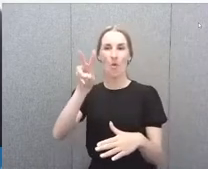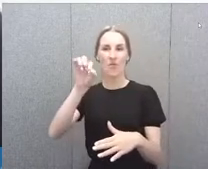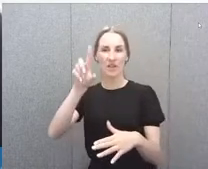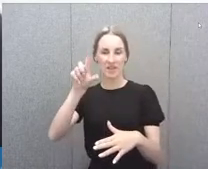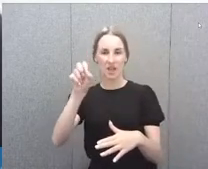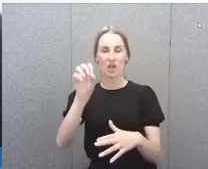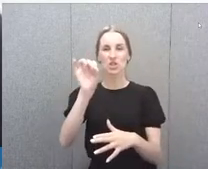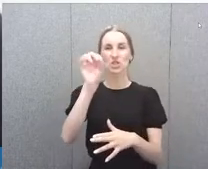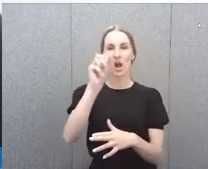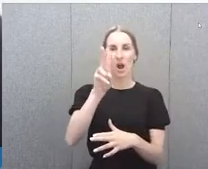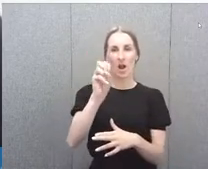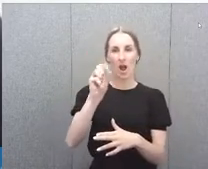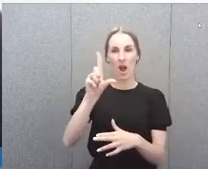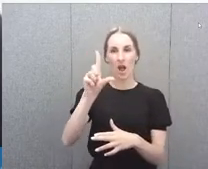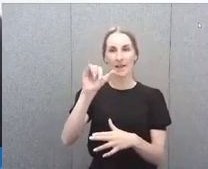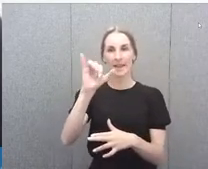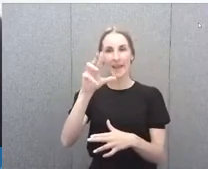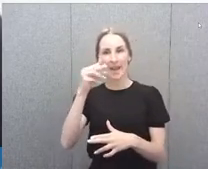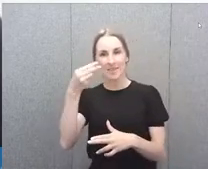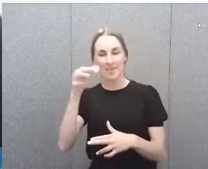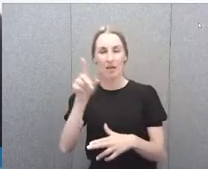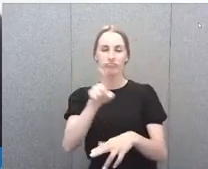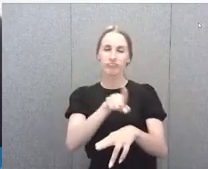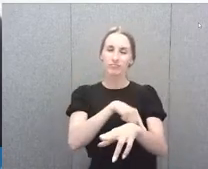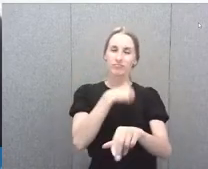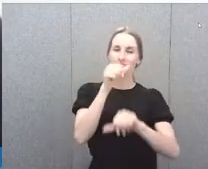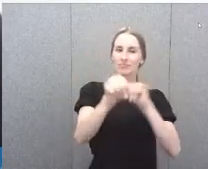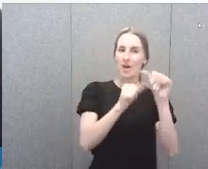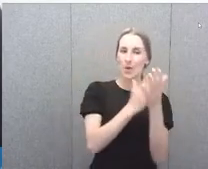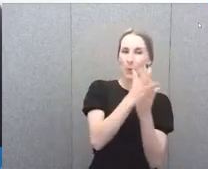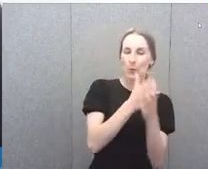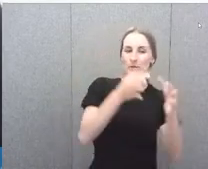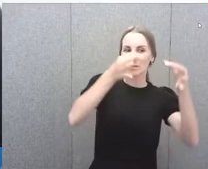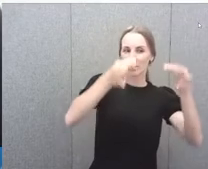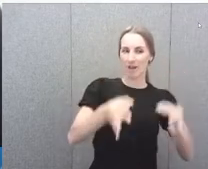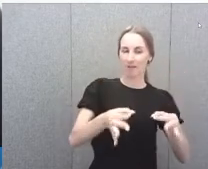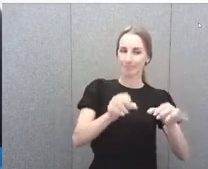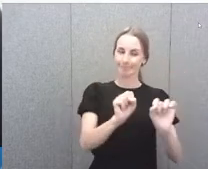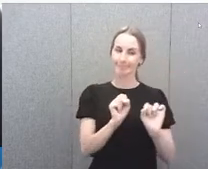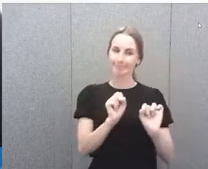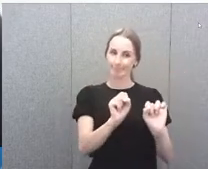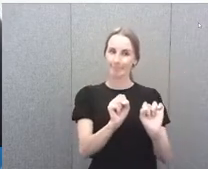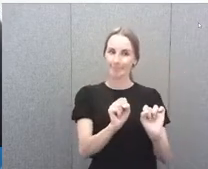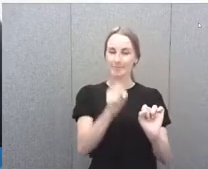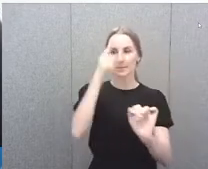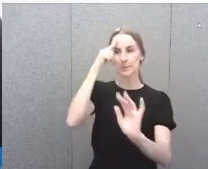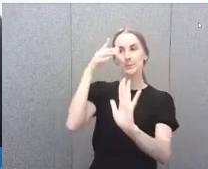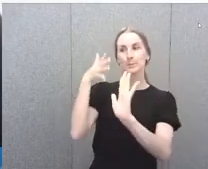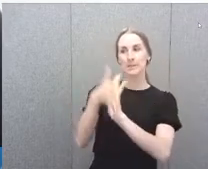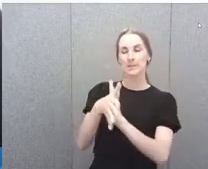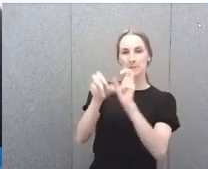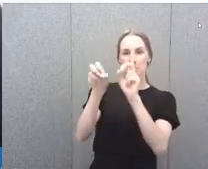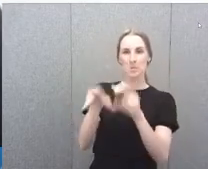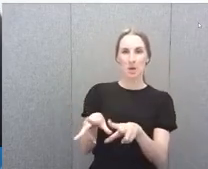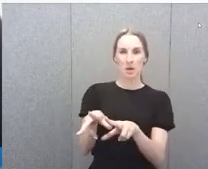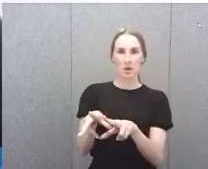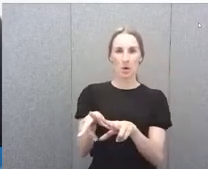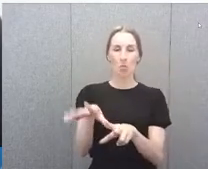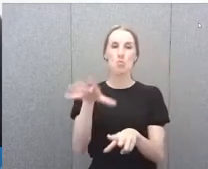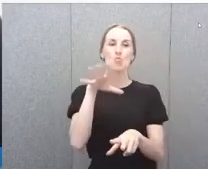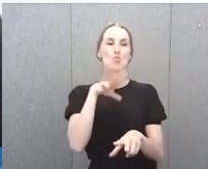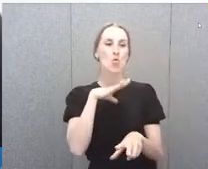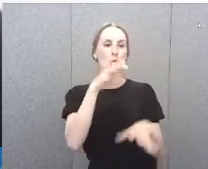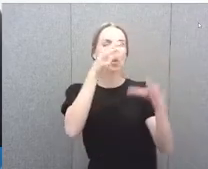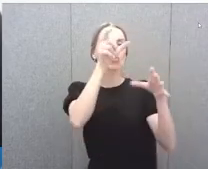Республики Довиля Шакалене. Она много лет занимается защитой прав человека.